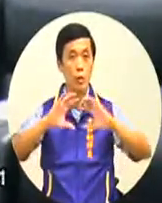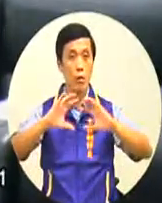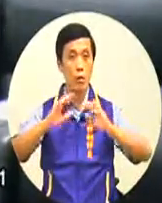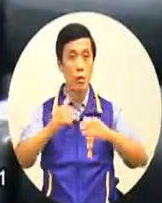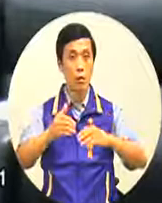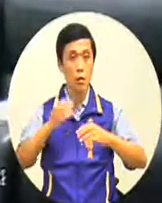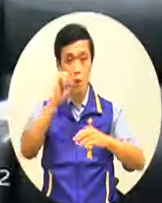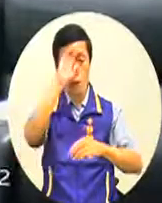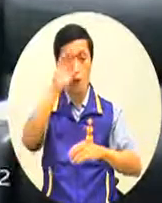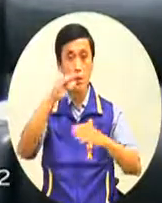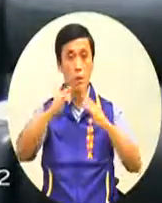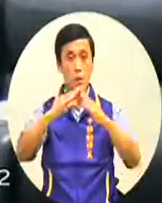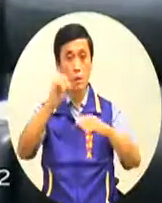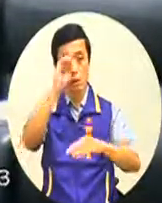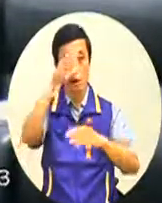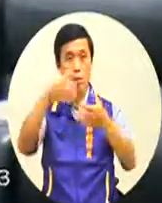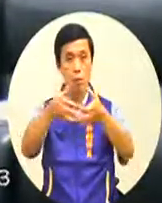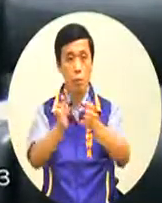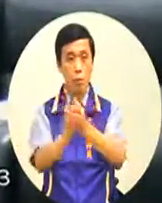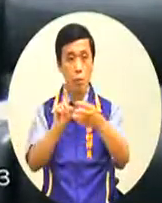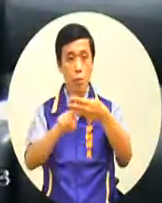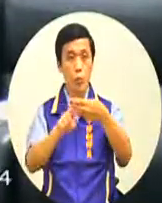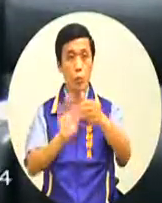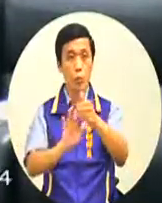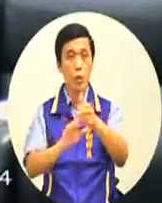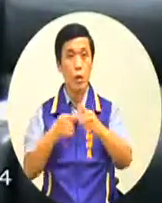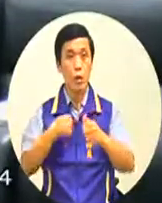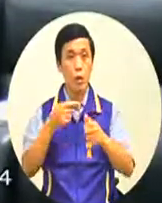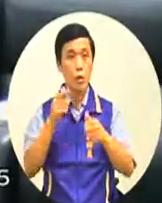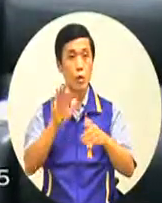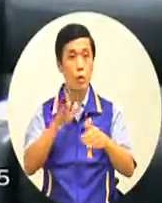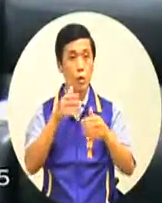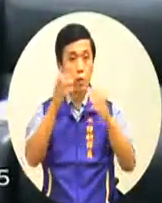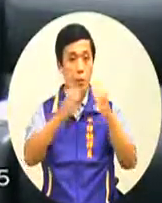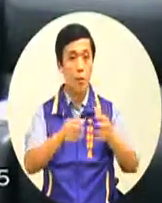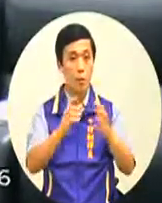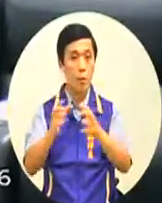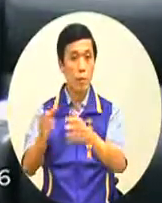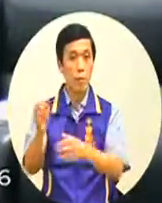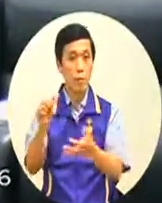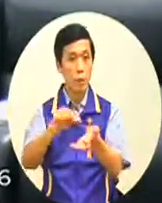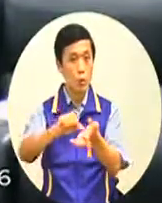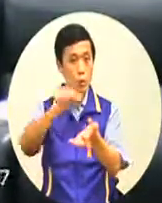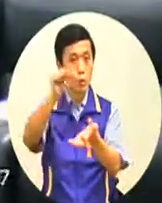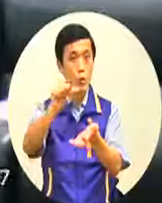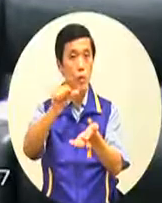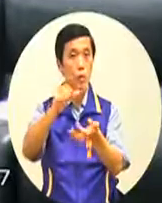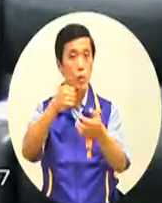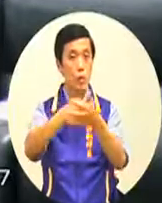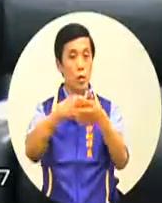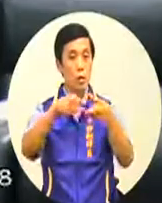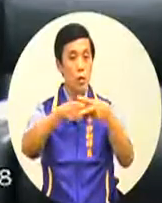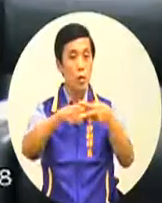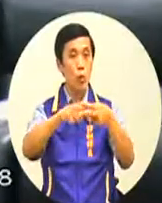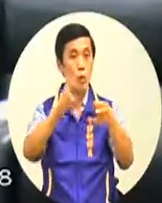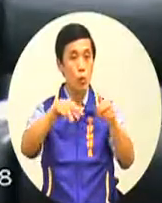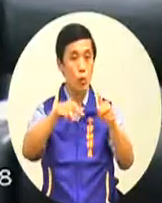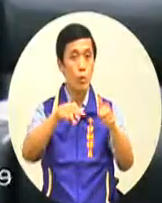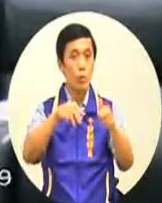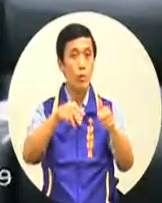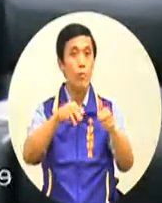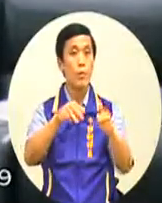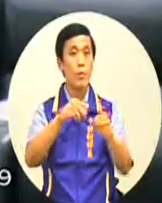报告，我过去这六个月来，我已经办了5期的志工训练，每一期大概250个，所以我已经训练了